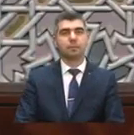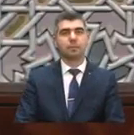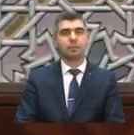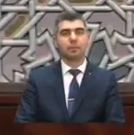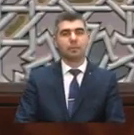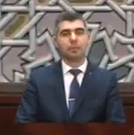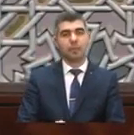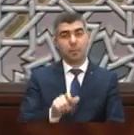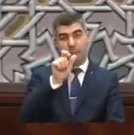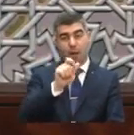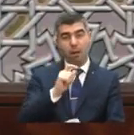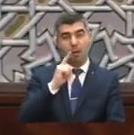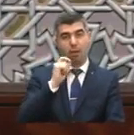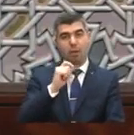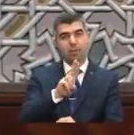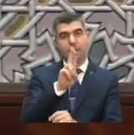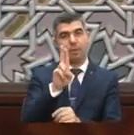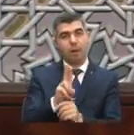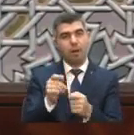السيد نائب، تفضل.